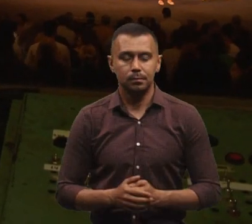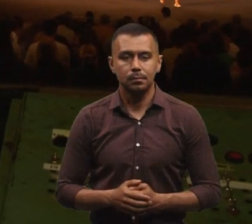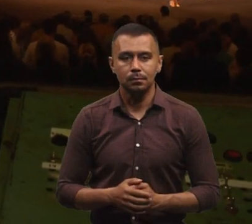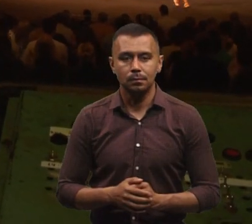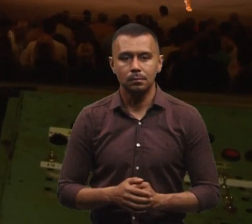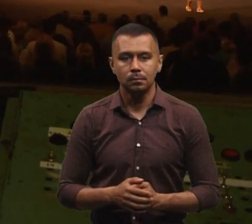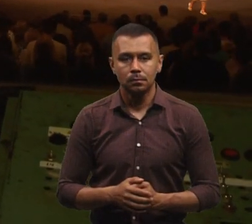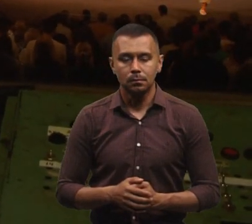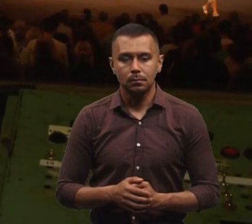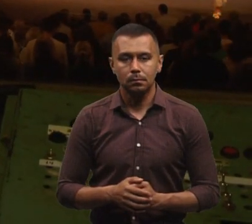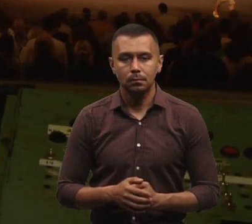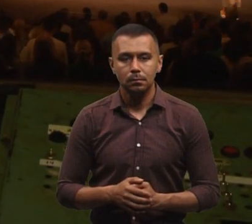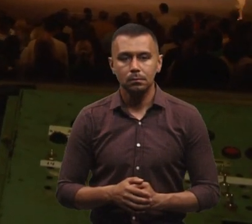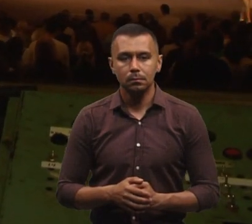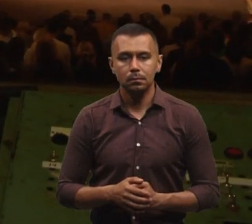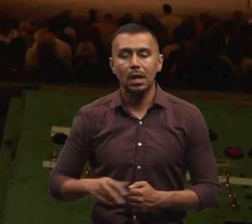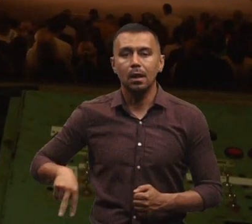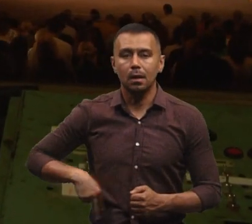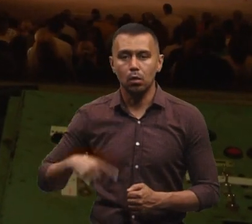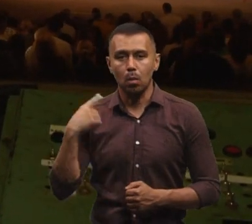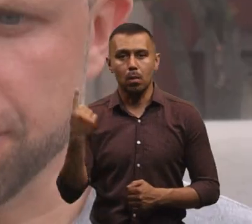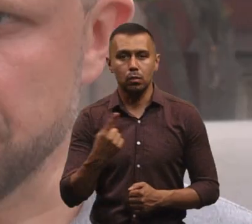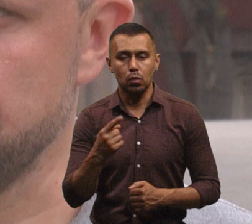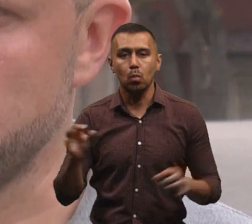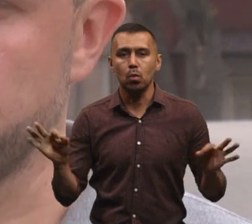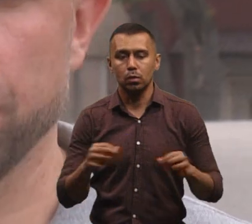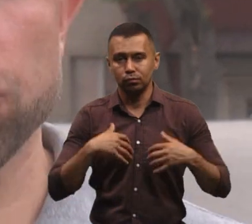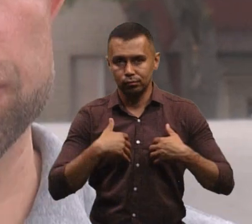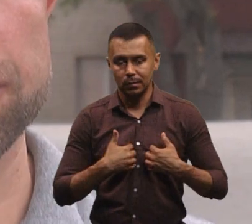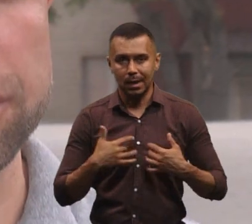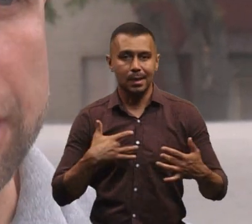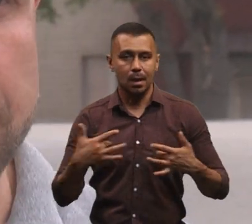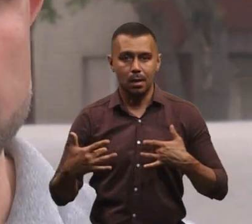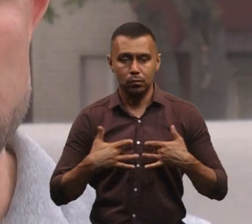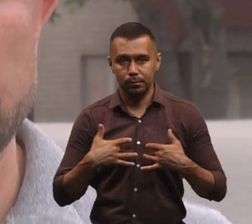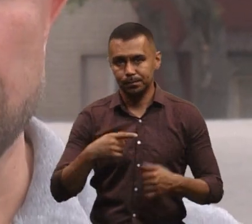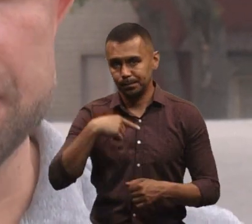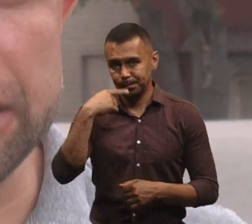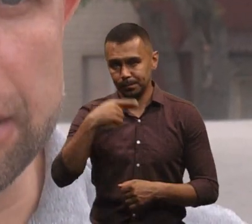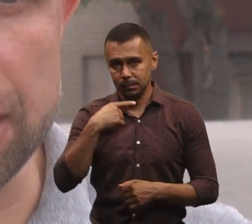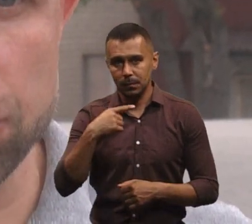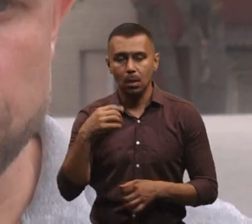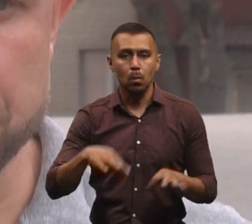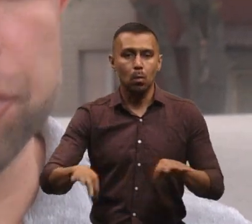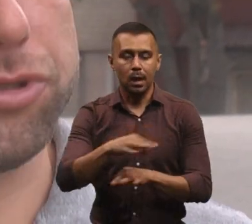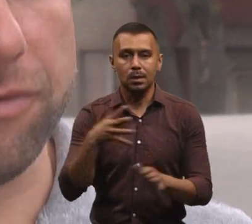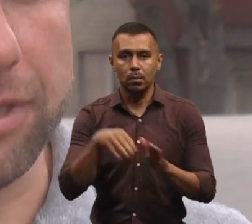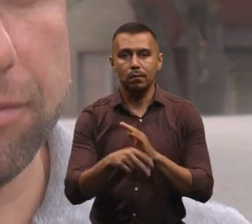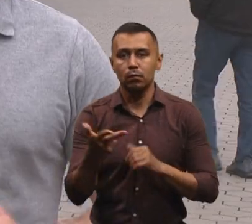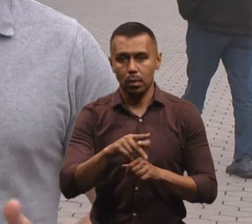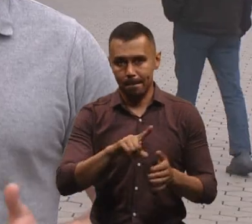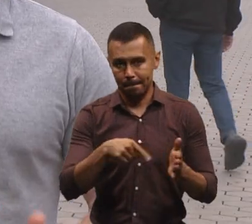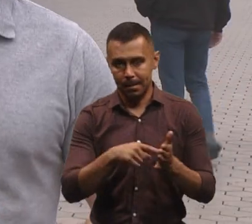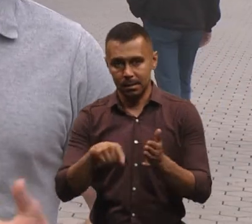Любомир Покотило. Директор облмуздрамтеатру імені Михайла Старицького Андрій Ковальчук каже, проєкт запровадили у трьох